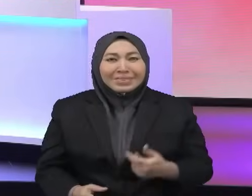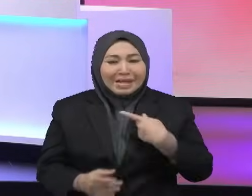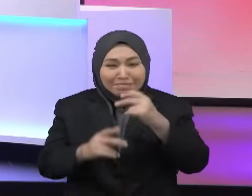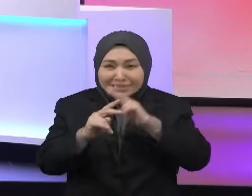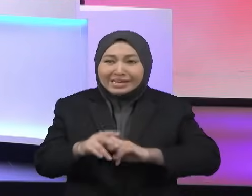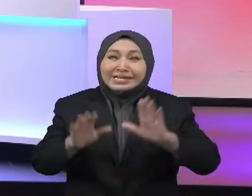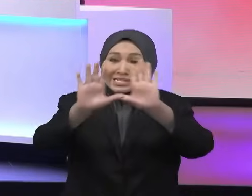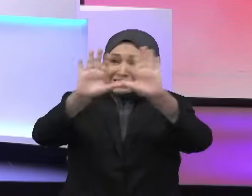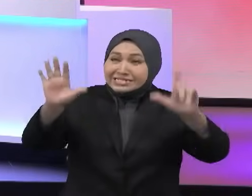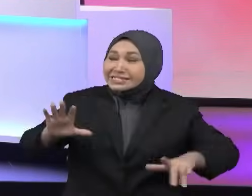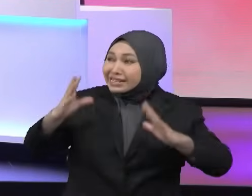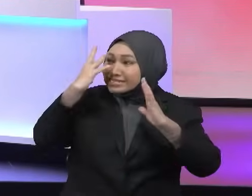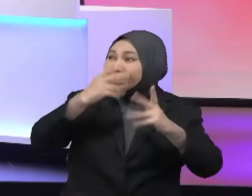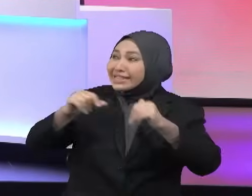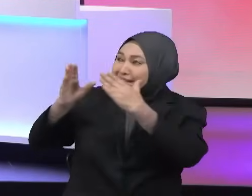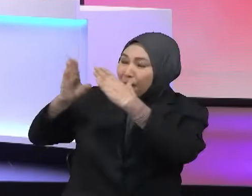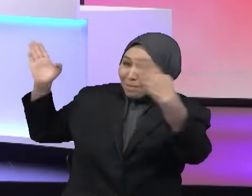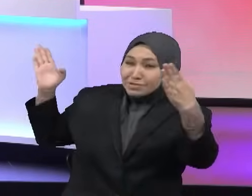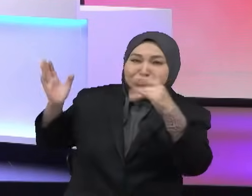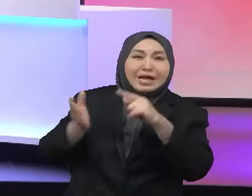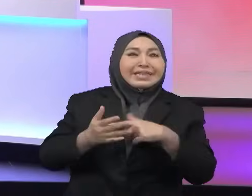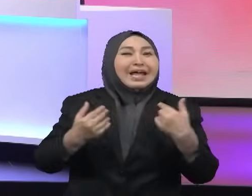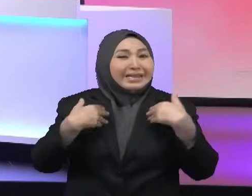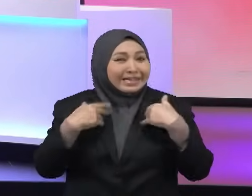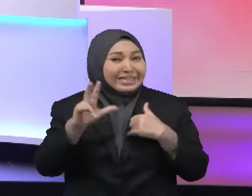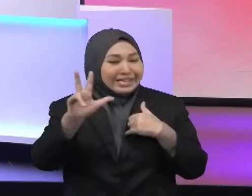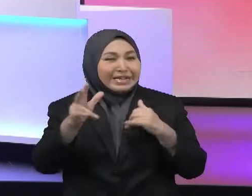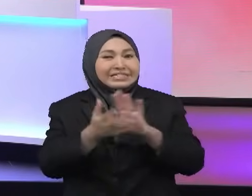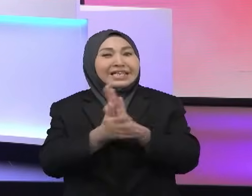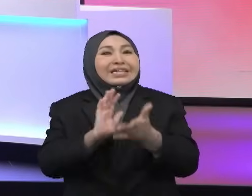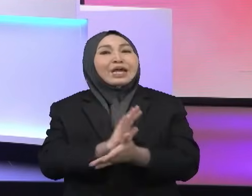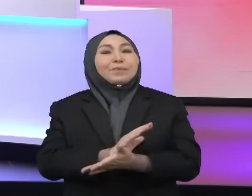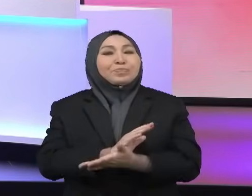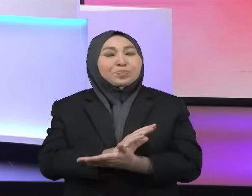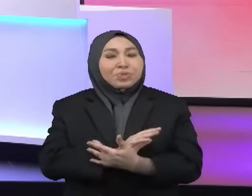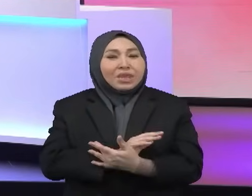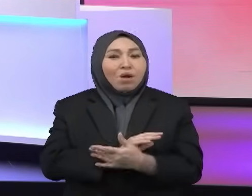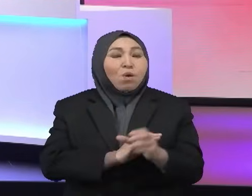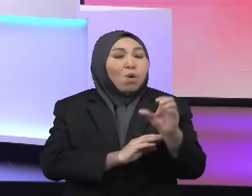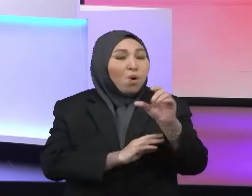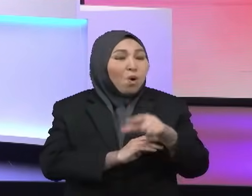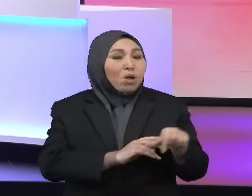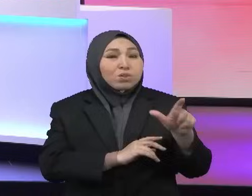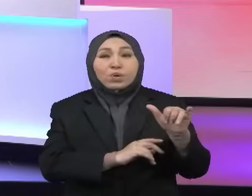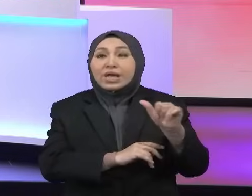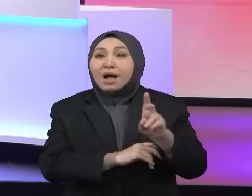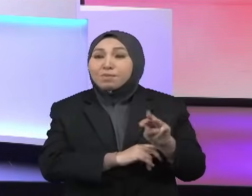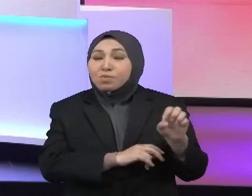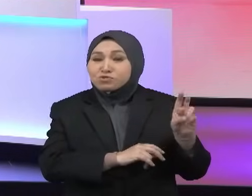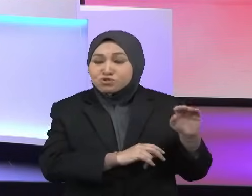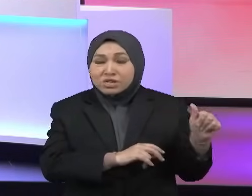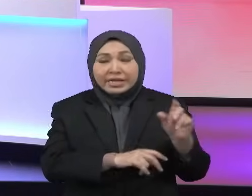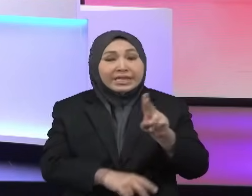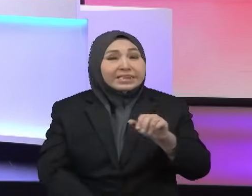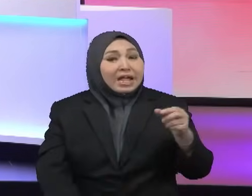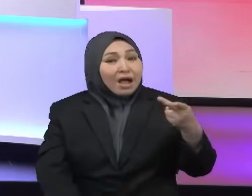yang cantik ni, besar ni. Baik, ada 3. Saya kira, qalu ya Musa. Qalu ya Musa faqatila inna